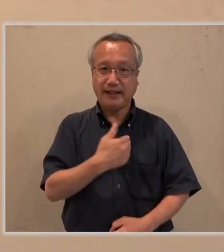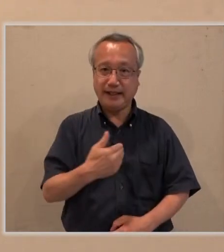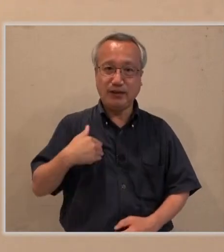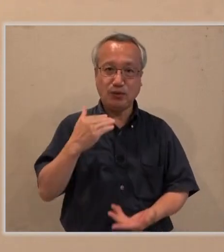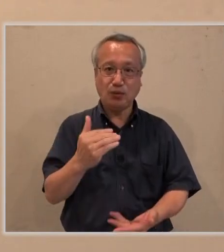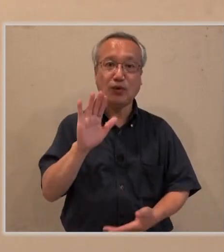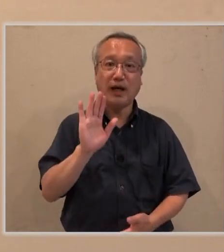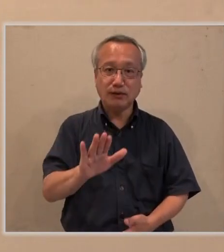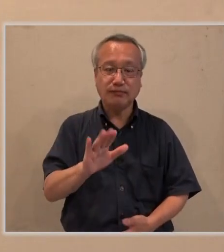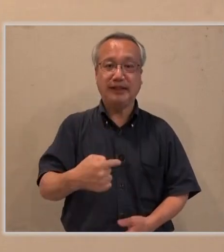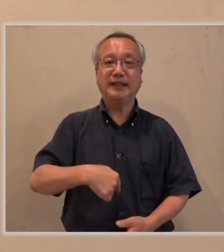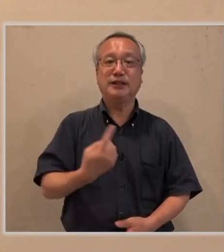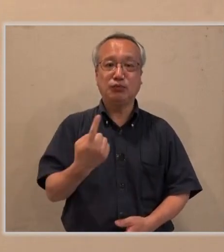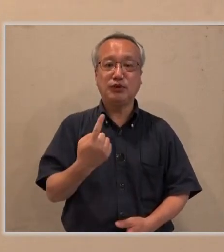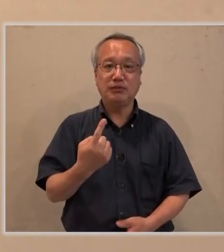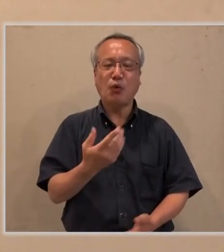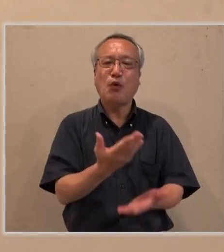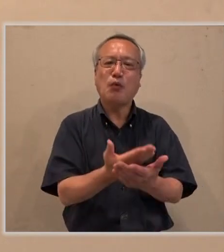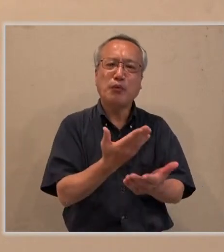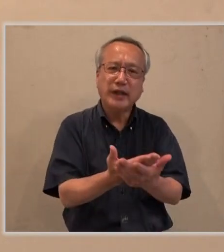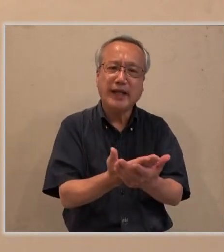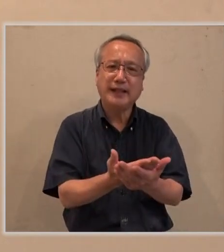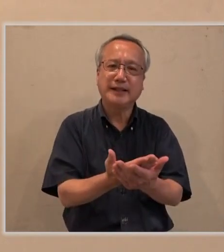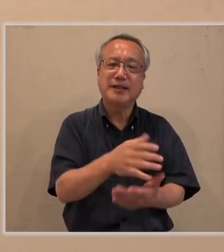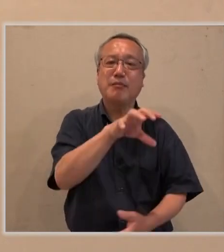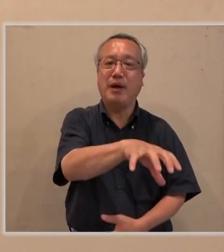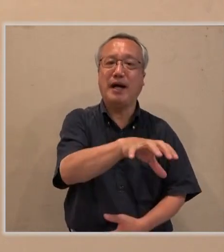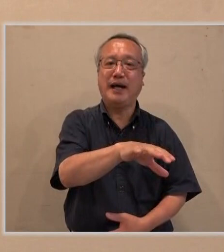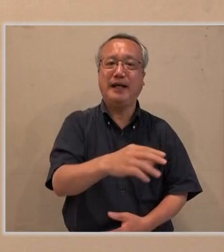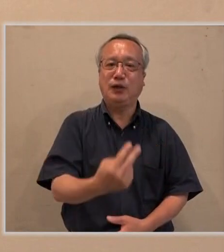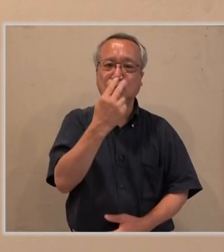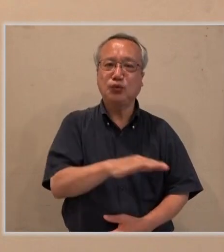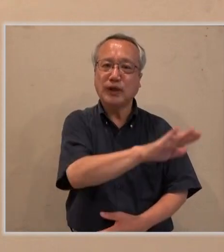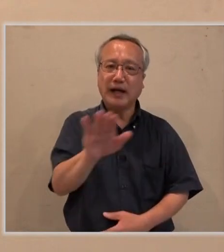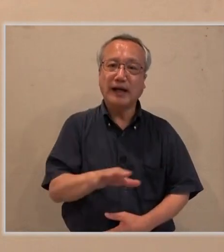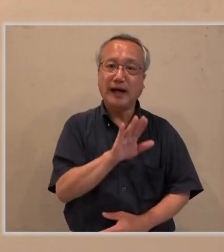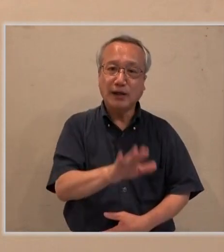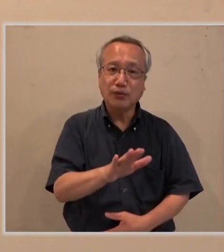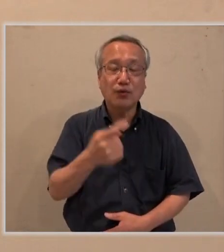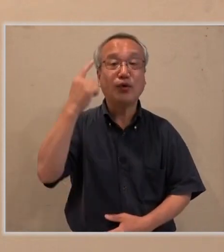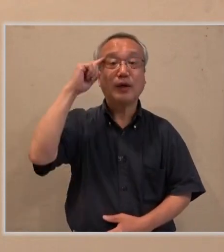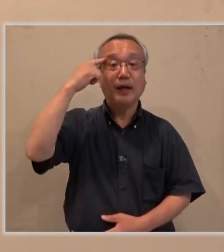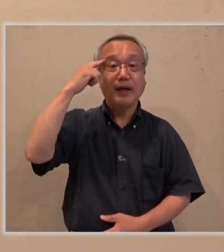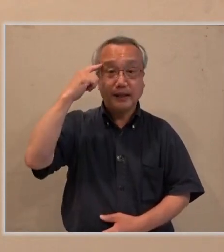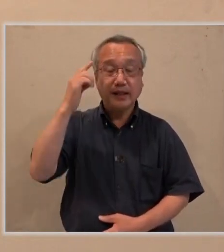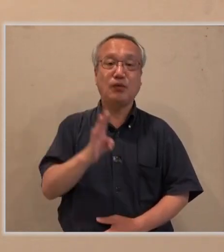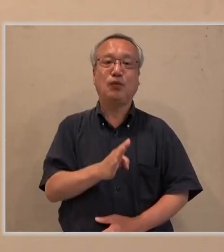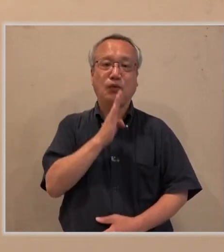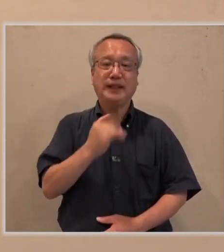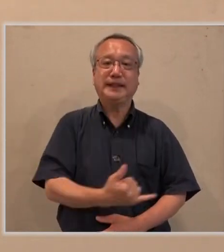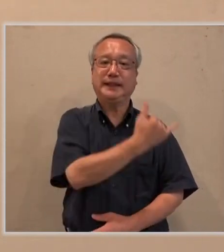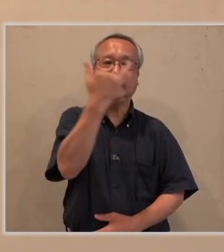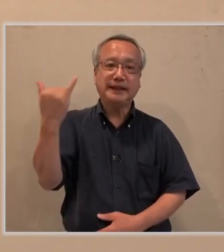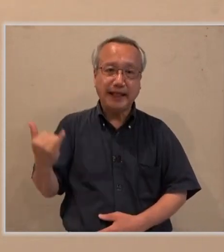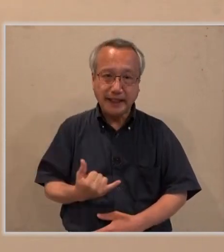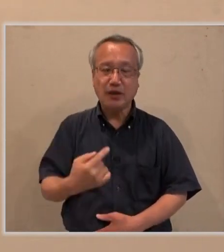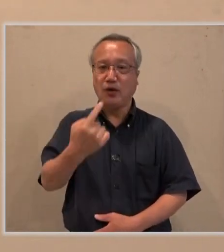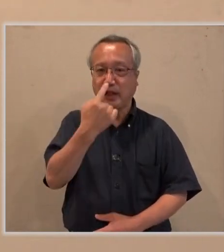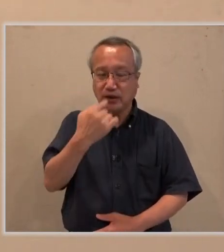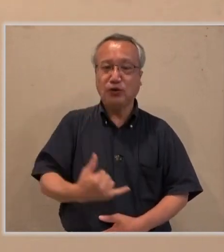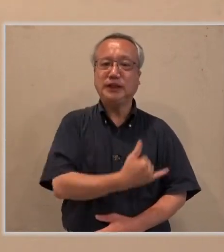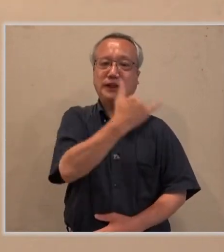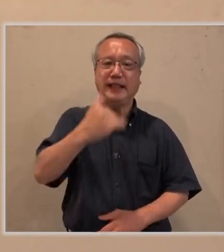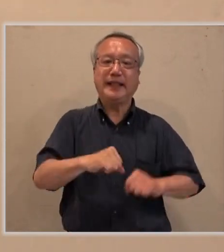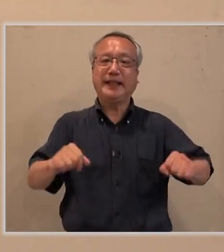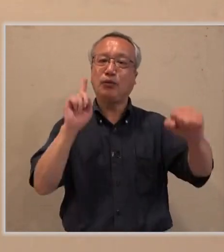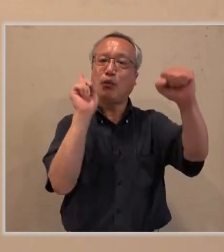だ、自分にもこう求めたい場があるんだ、空間があるんだというふうに考えて、本当に人生に、私自身の人生に生き